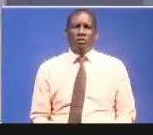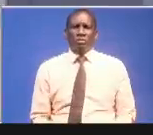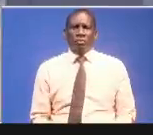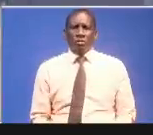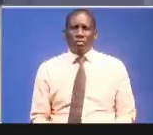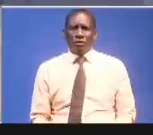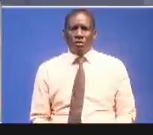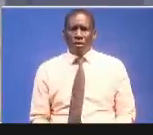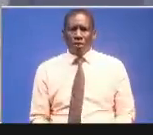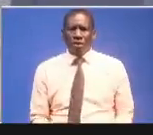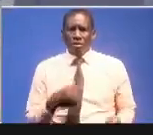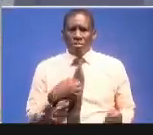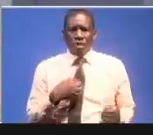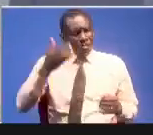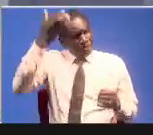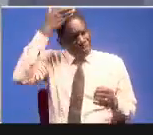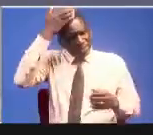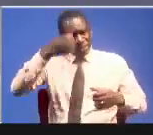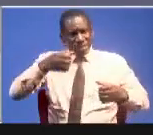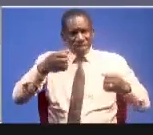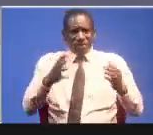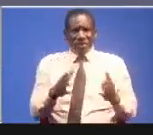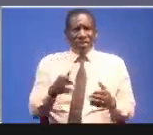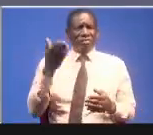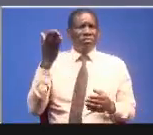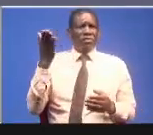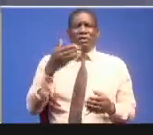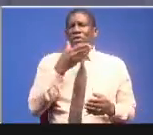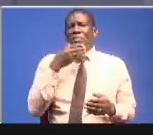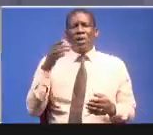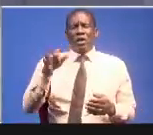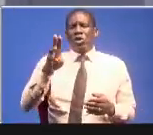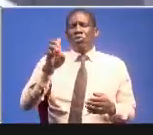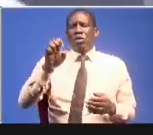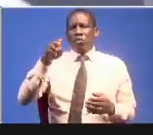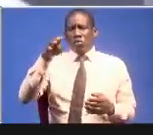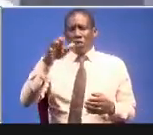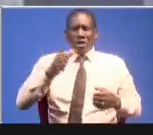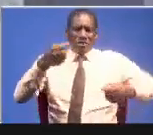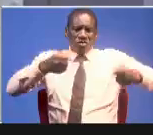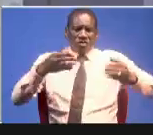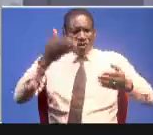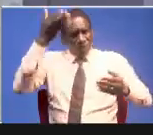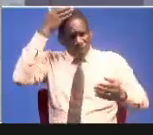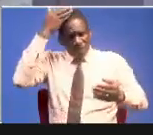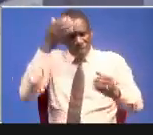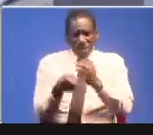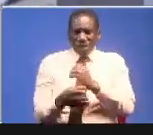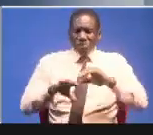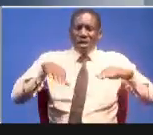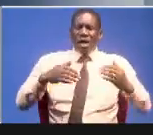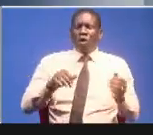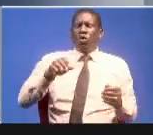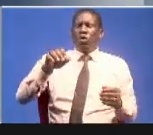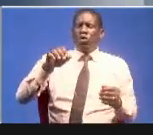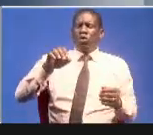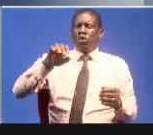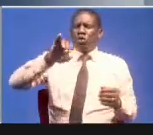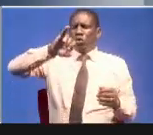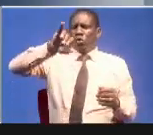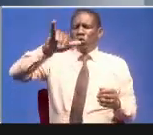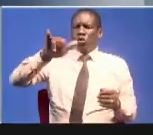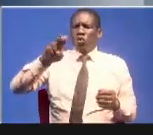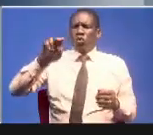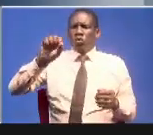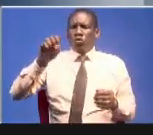ni mtu wa taxi. Wambua Kioko, dereva wa taxi aliyeshuhudia jinsi Yusuf Hussein, mwakilishi wadi